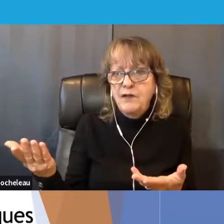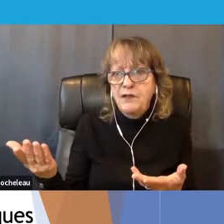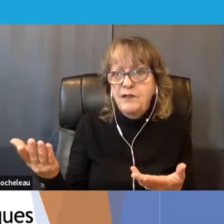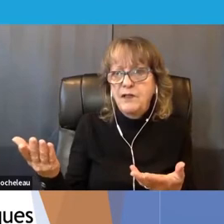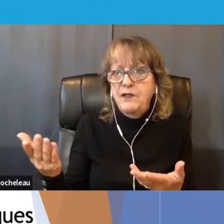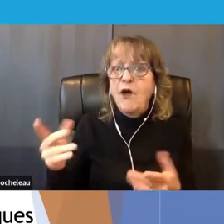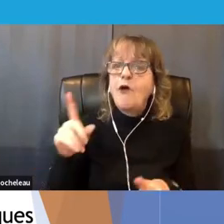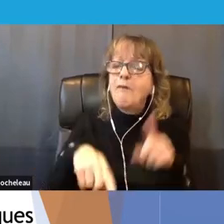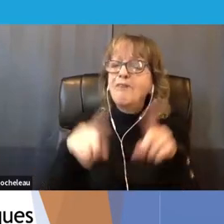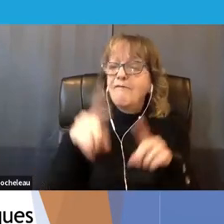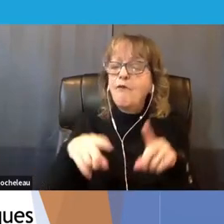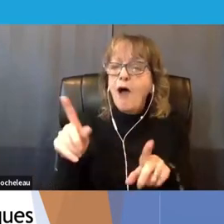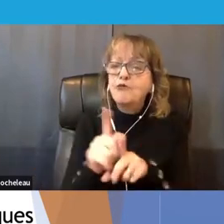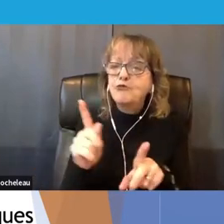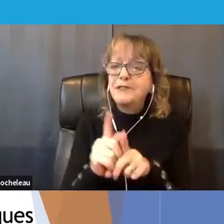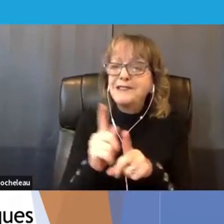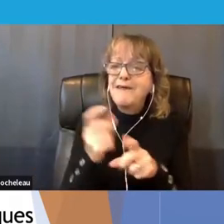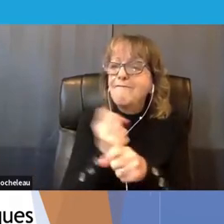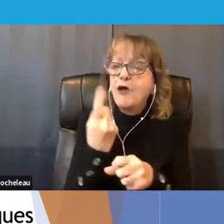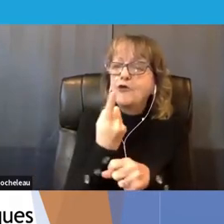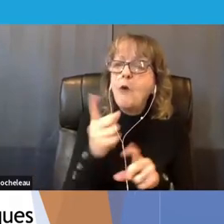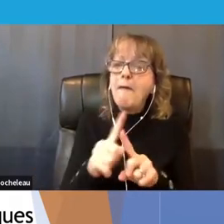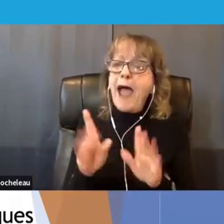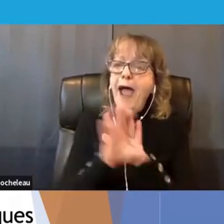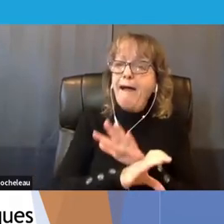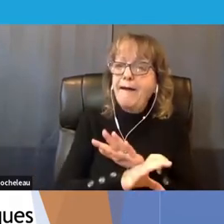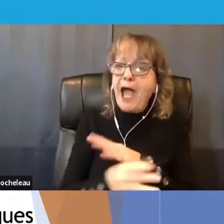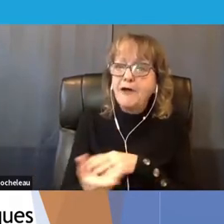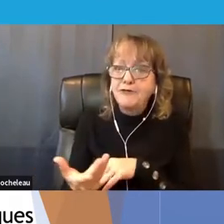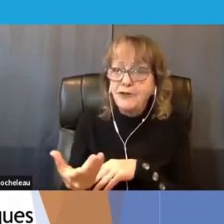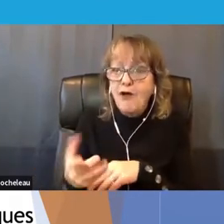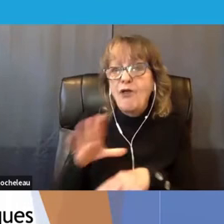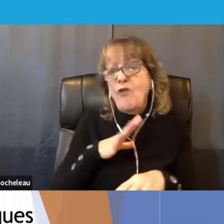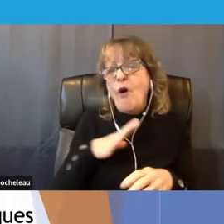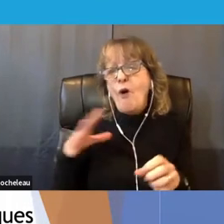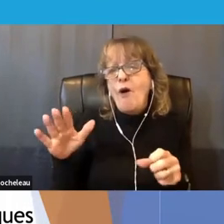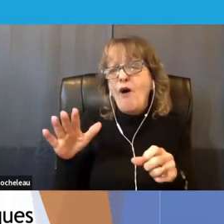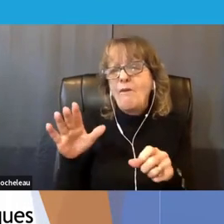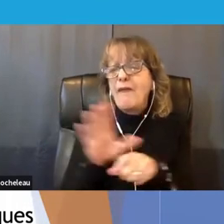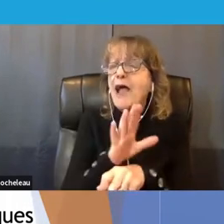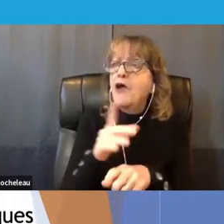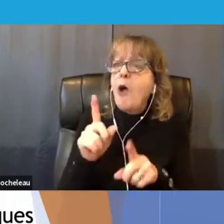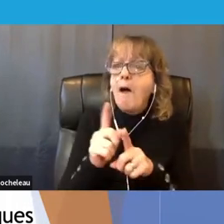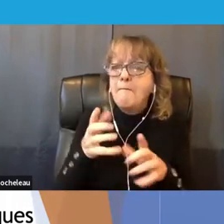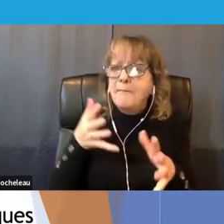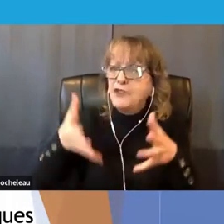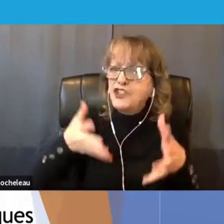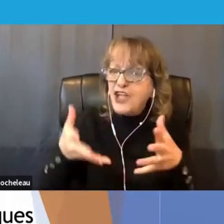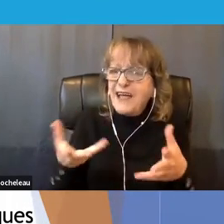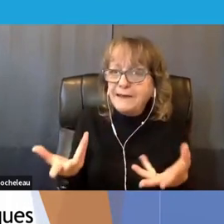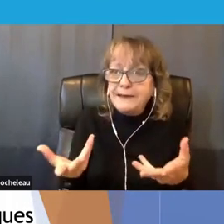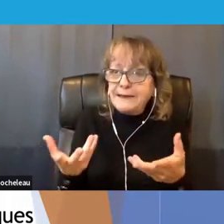se camouflent parmi plein d'autres gestes, où la